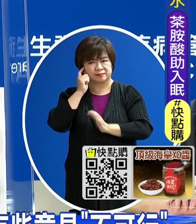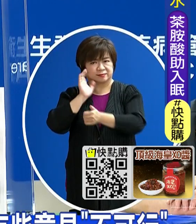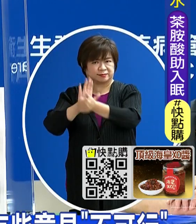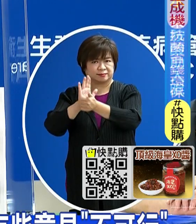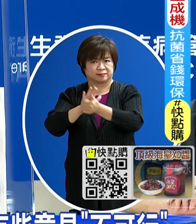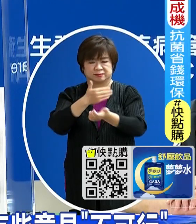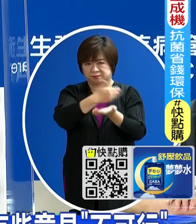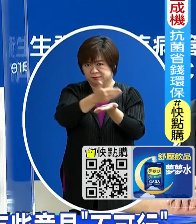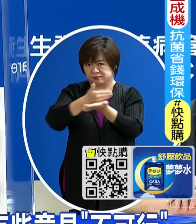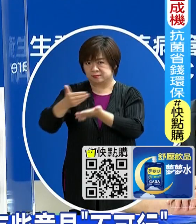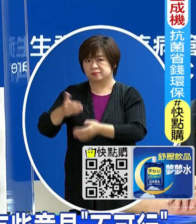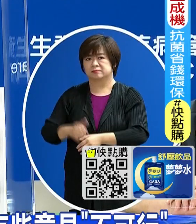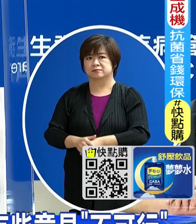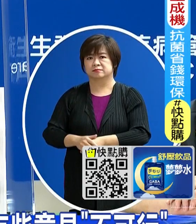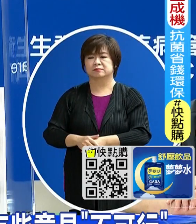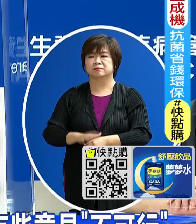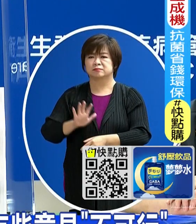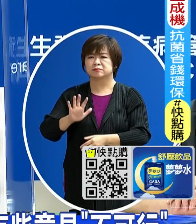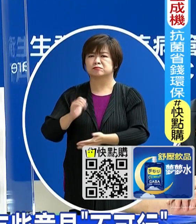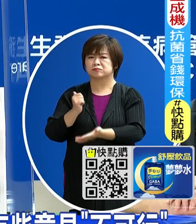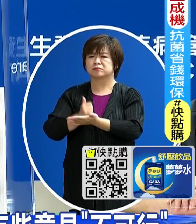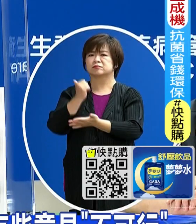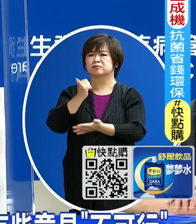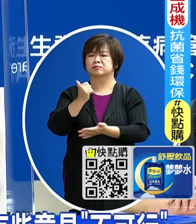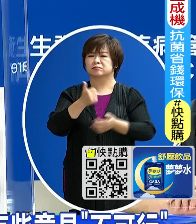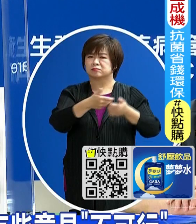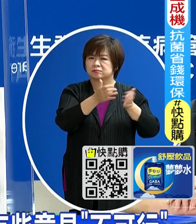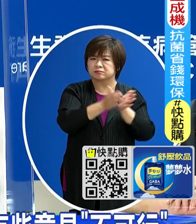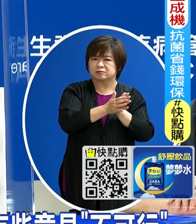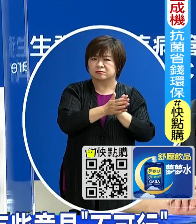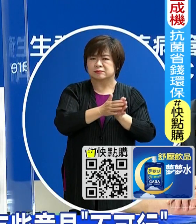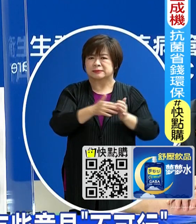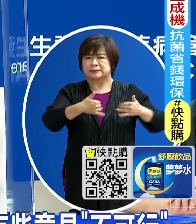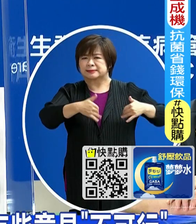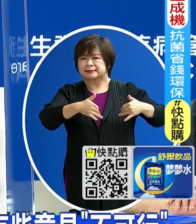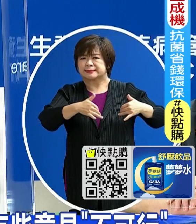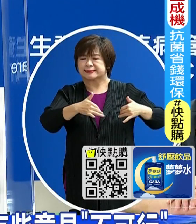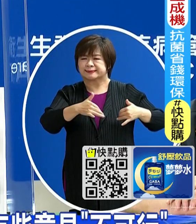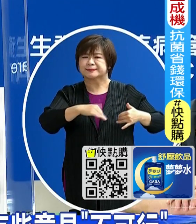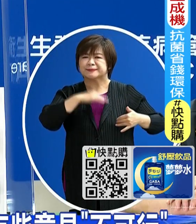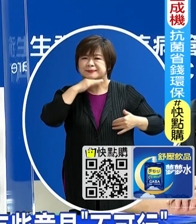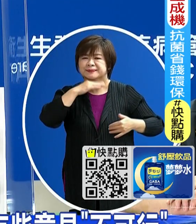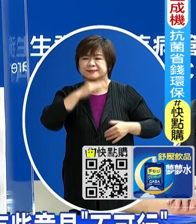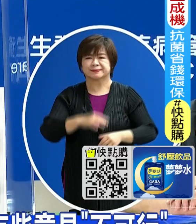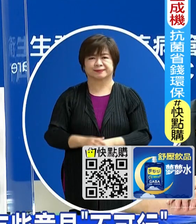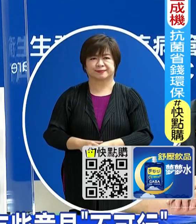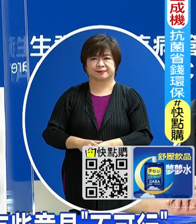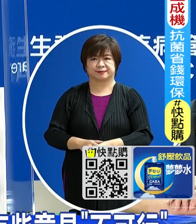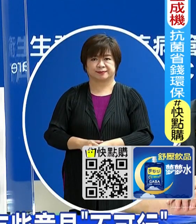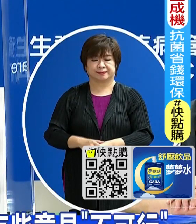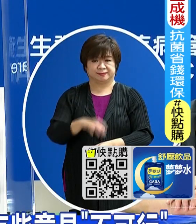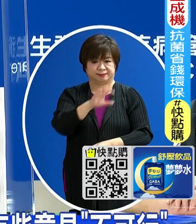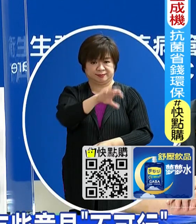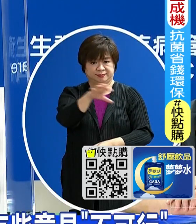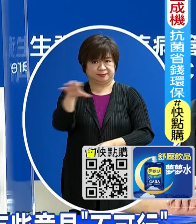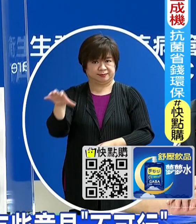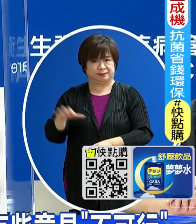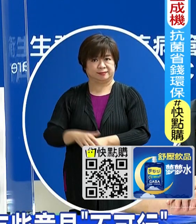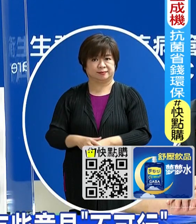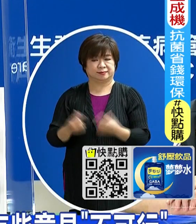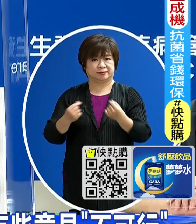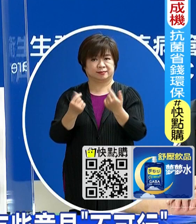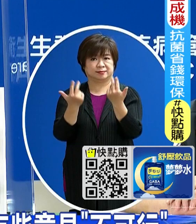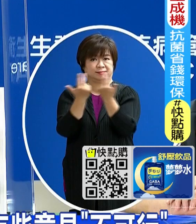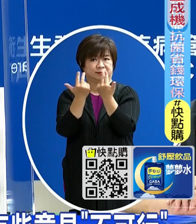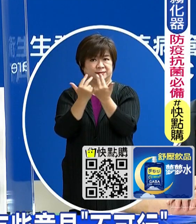决的方案。那有一些是可行，那有一些是不可行。那至于在地方条，我讲侯